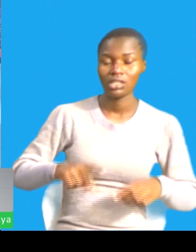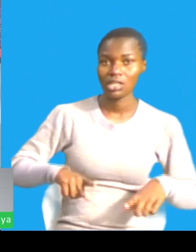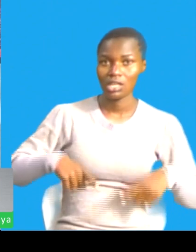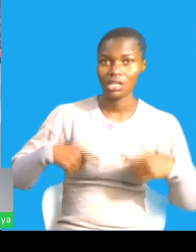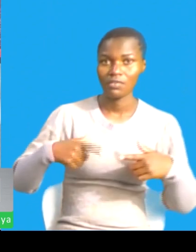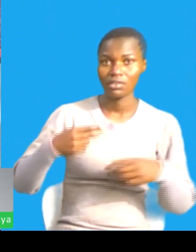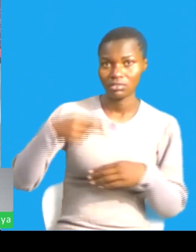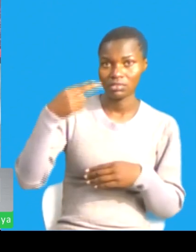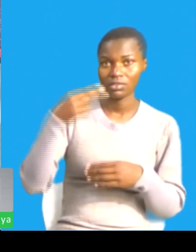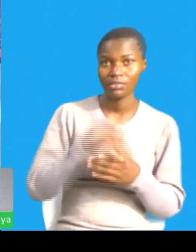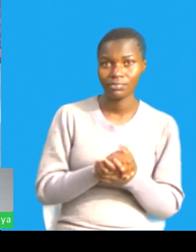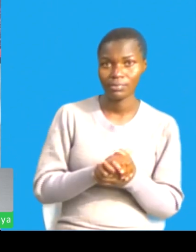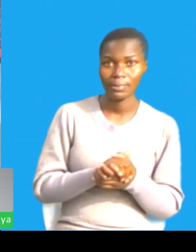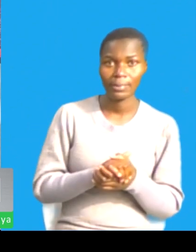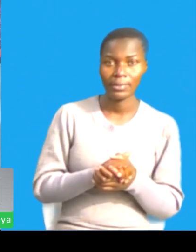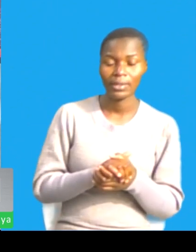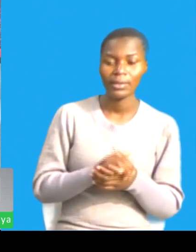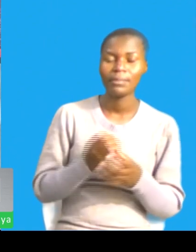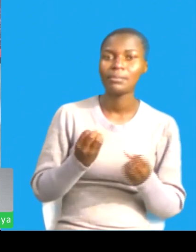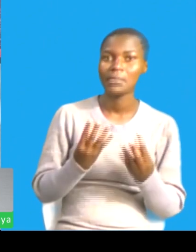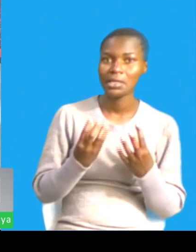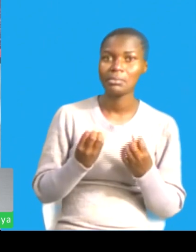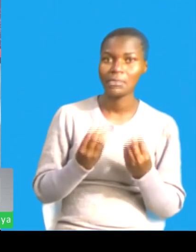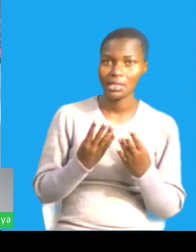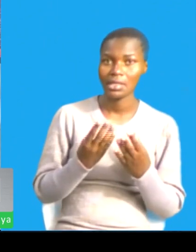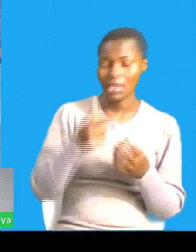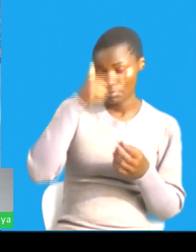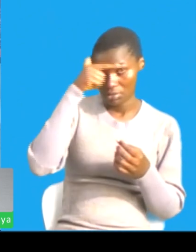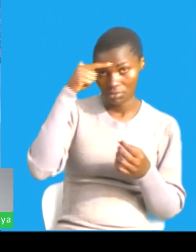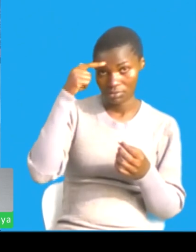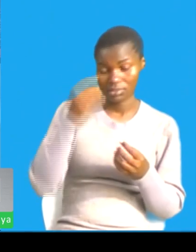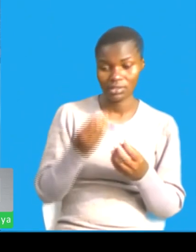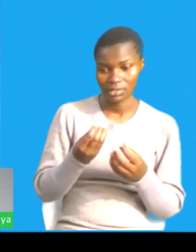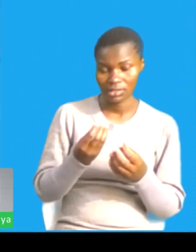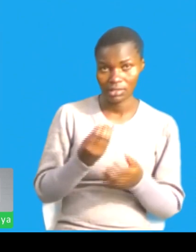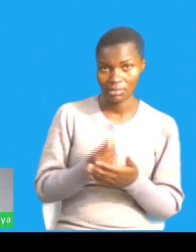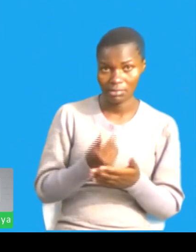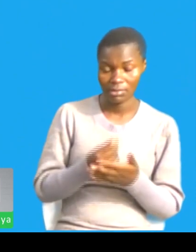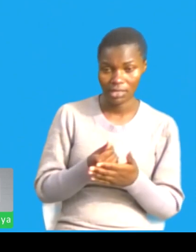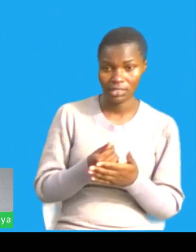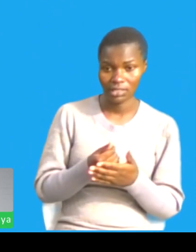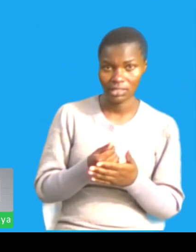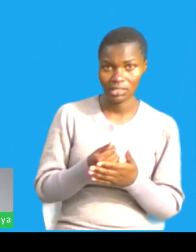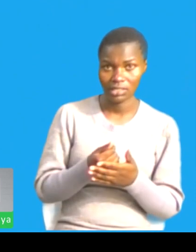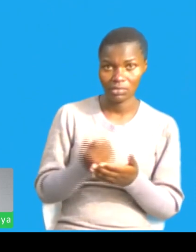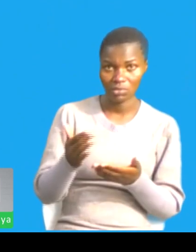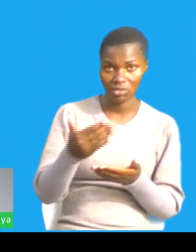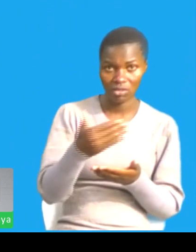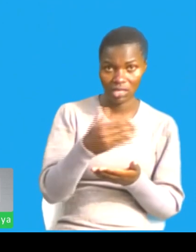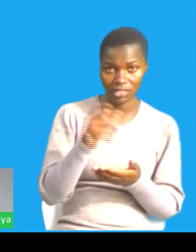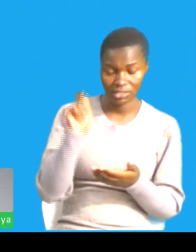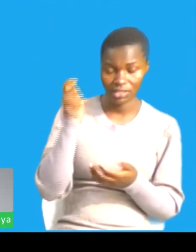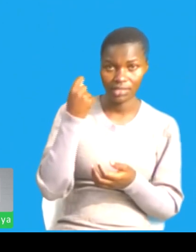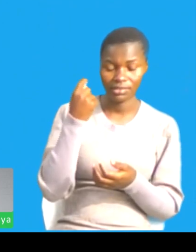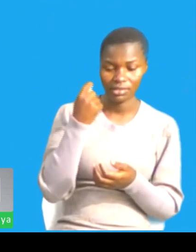lot. Mingi sana, kwa sababu ile pesa tunakusanya Kenya hii, tuliambiwa